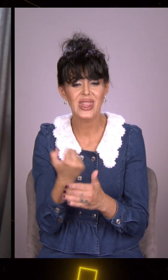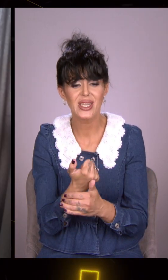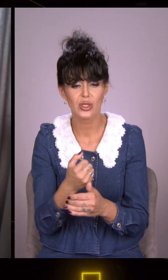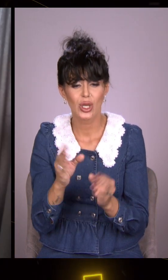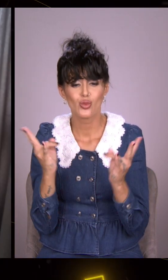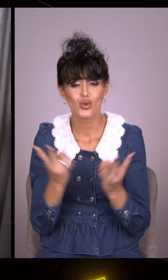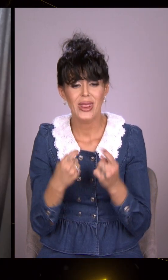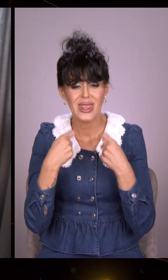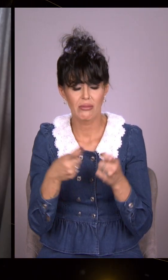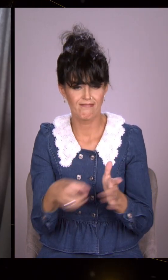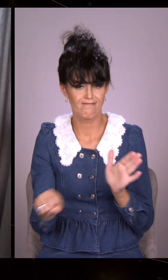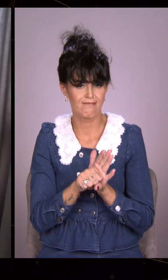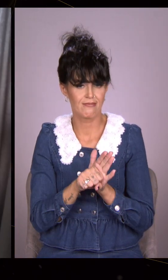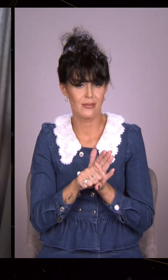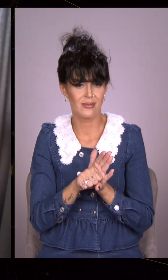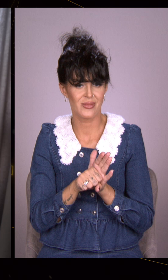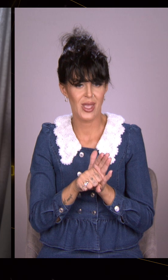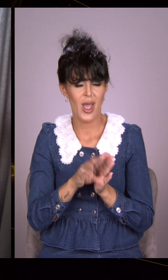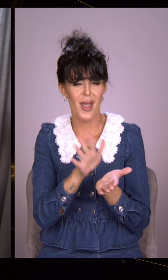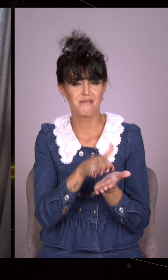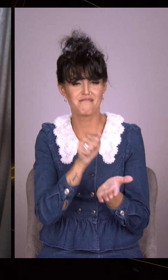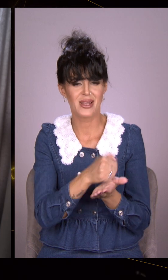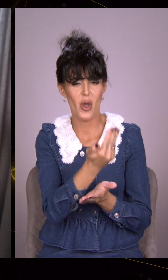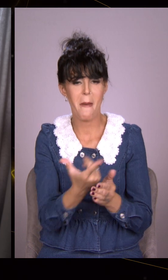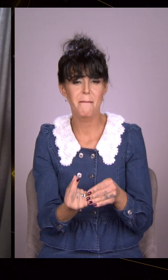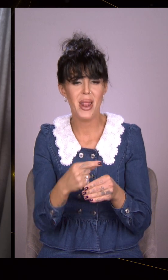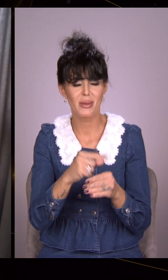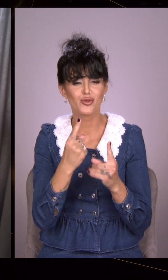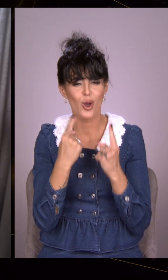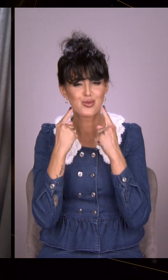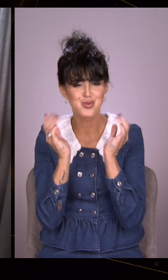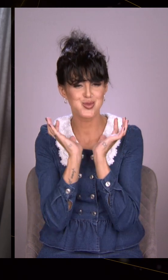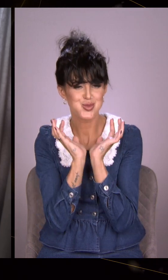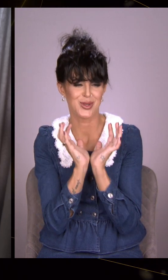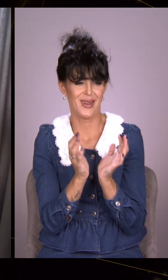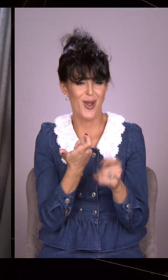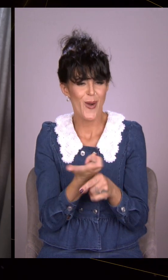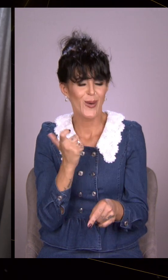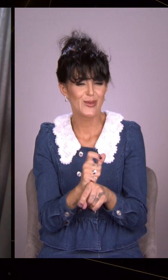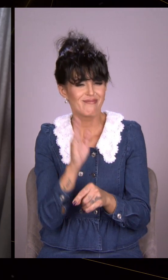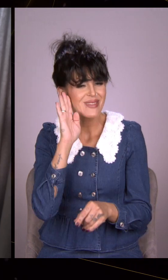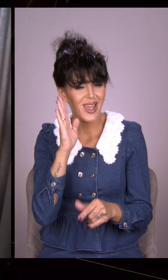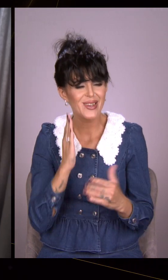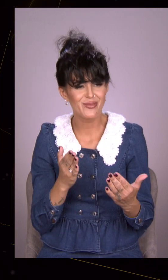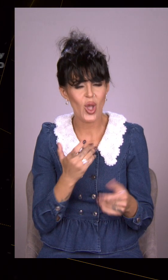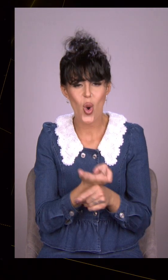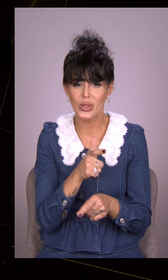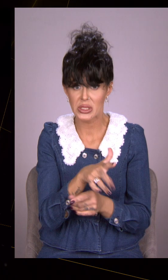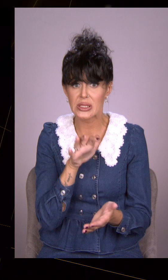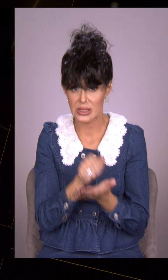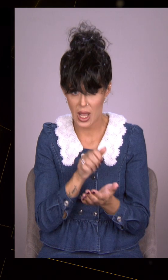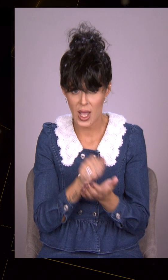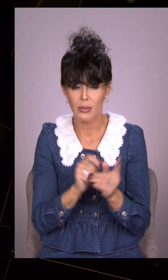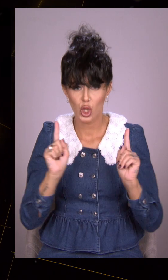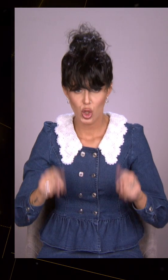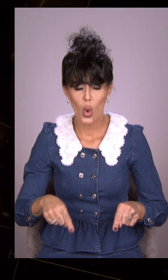Ми його між собою в сім'ї називали пельменчиком. Такі оці щічки завжди розовенькі, такий він був. Він теж, до речі, займався, відвели ту саму